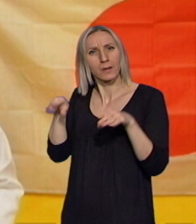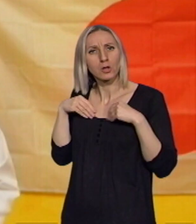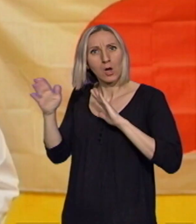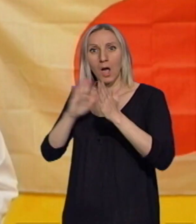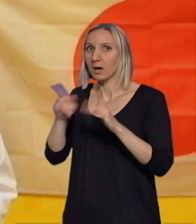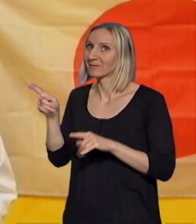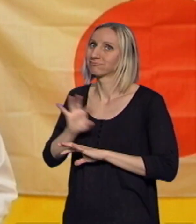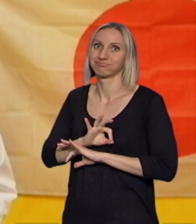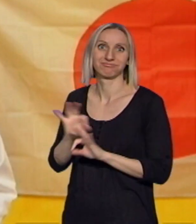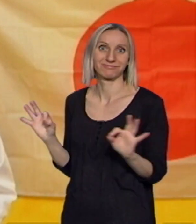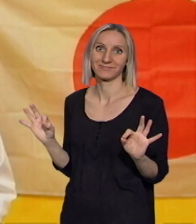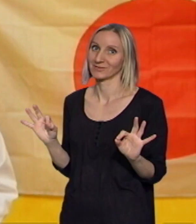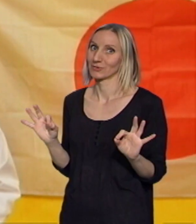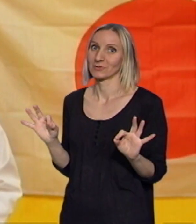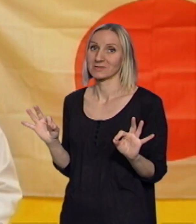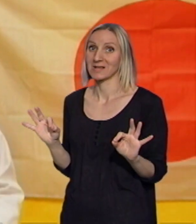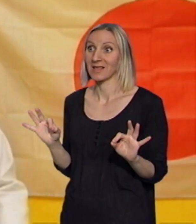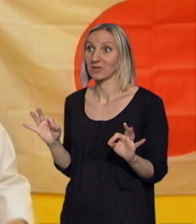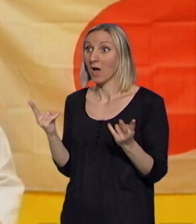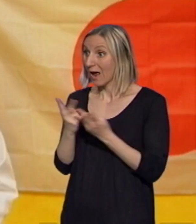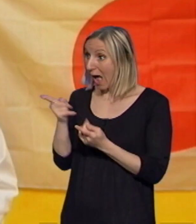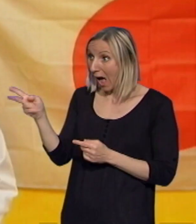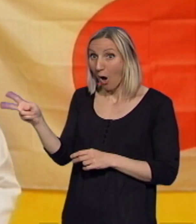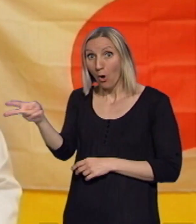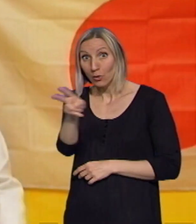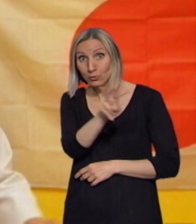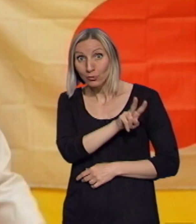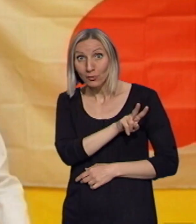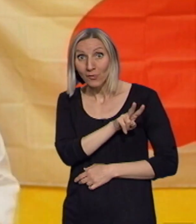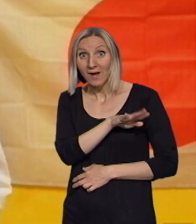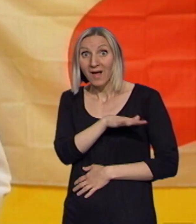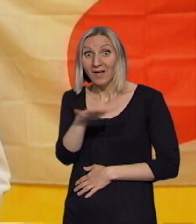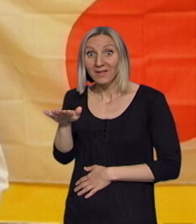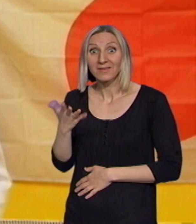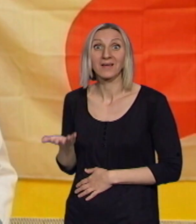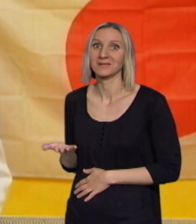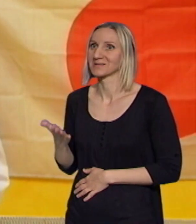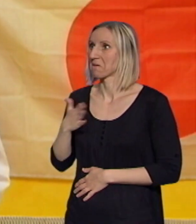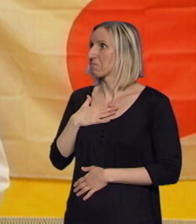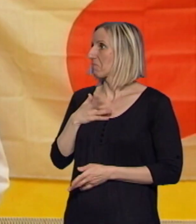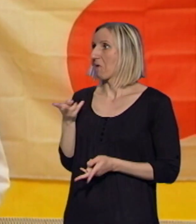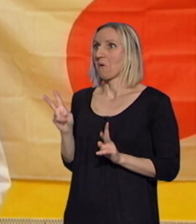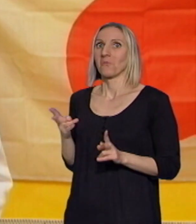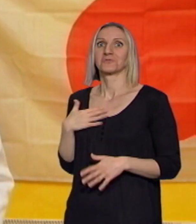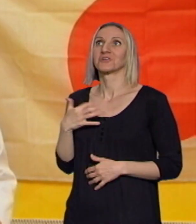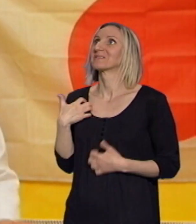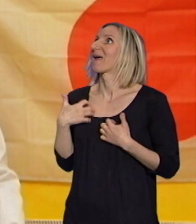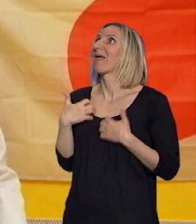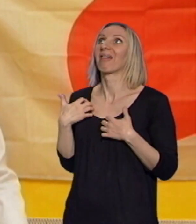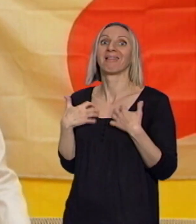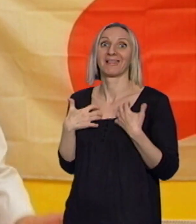izuzetan. Tako da bi svako to poželao, ja kao trener i učitelj, uvijek bi poželao jednog